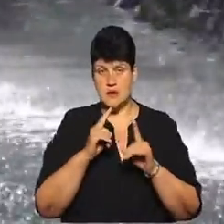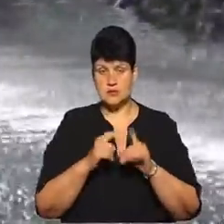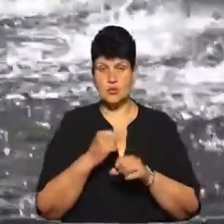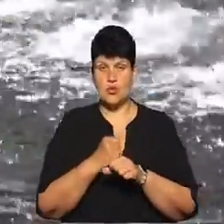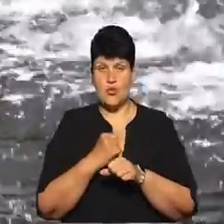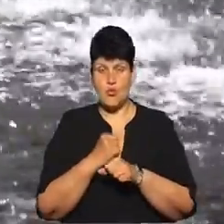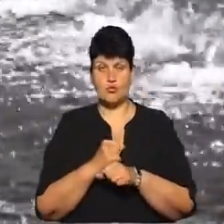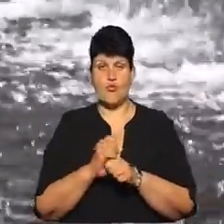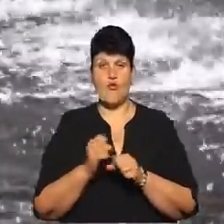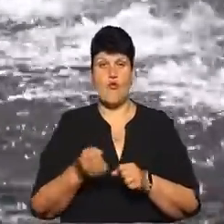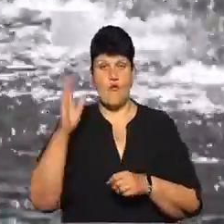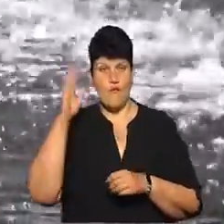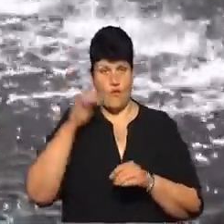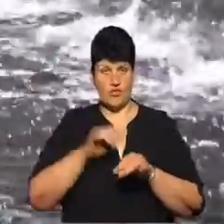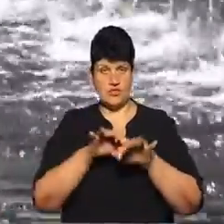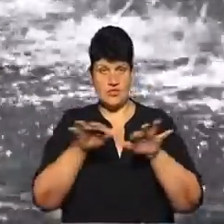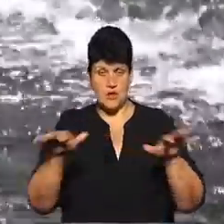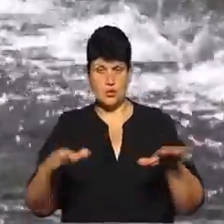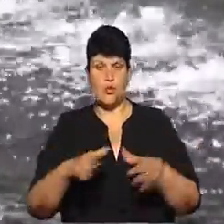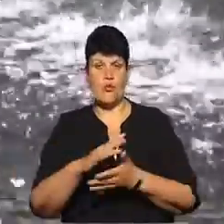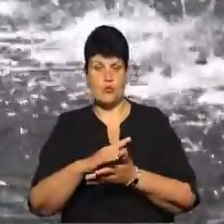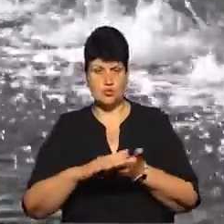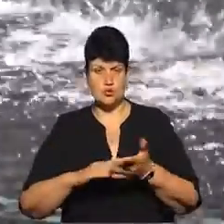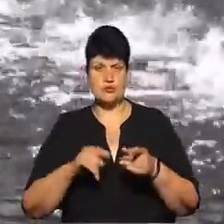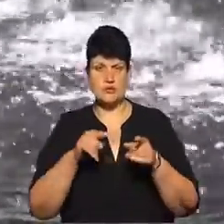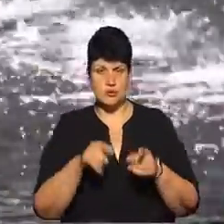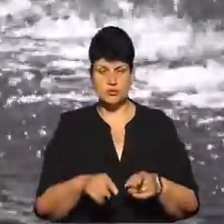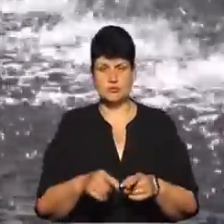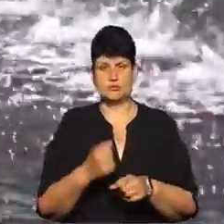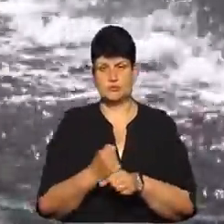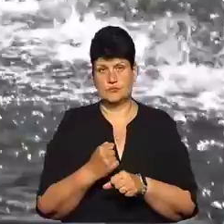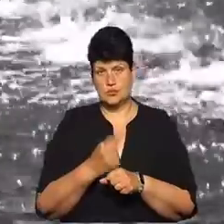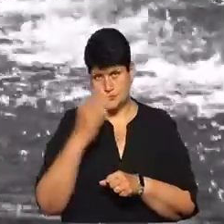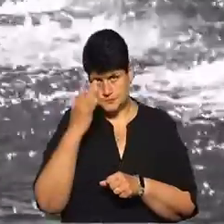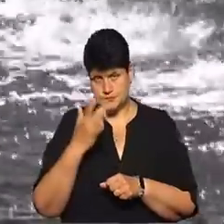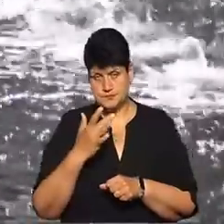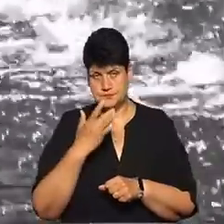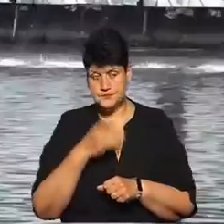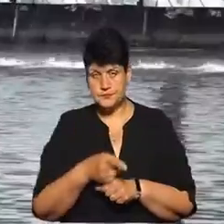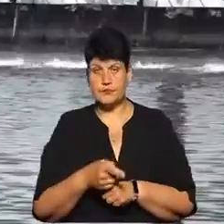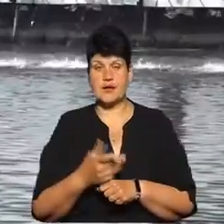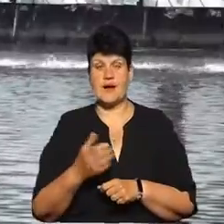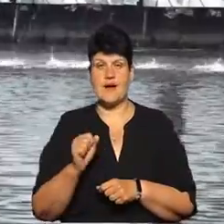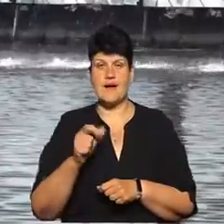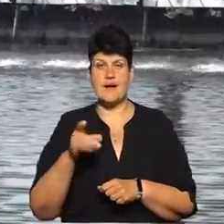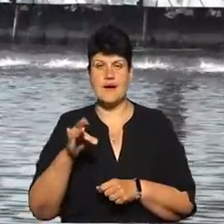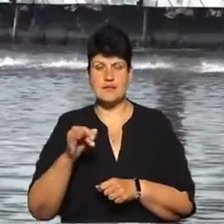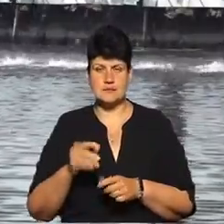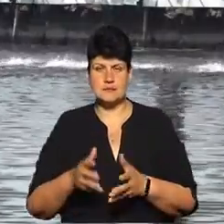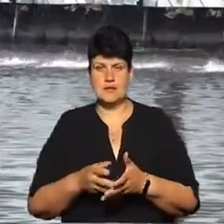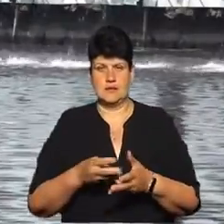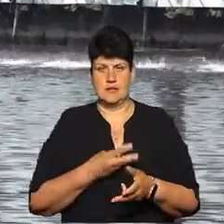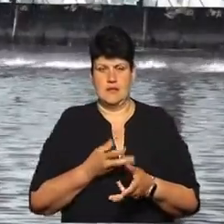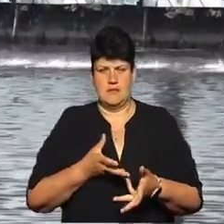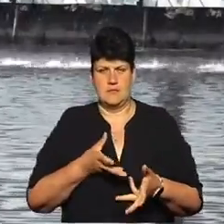аераційного фонтану продовжили, зважаючи на його екологічну функцію влітку, каже речниця. За її словами, аерація збагачуватиме воду киснем,